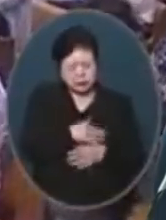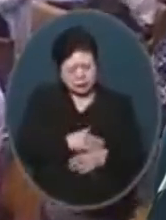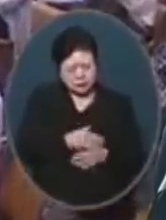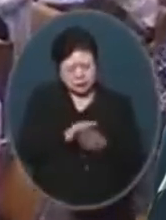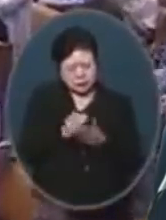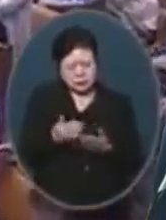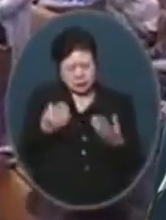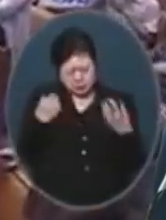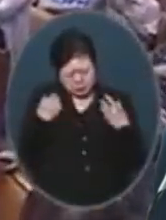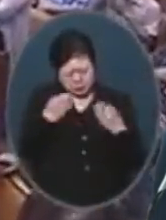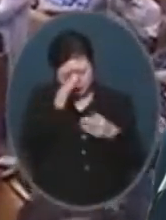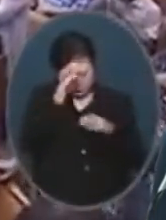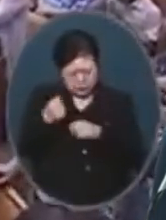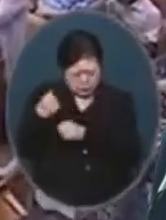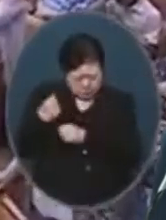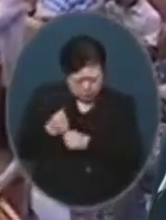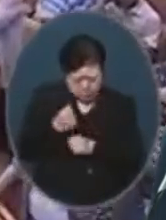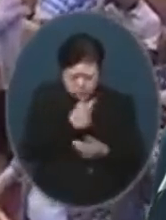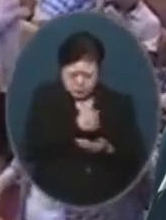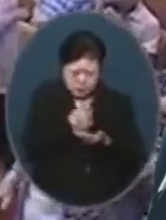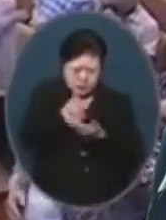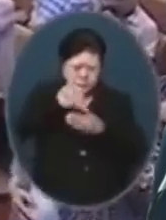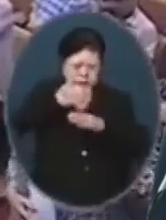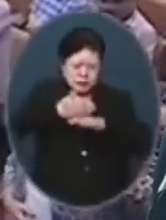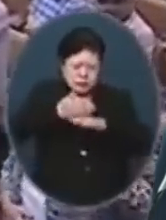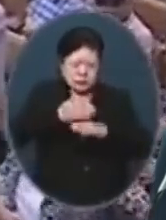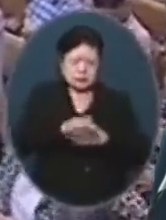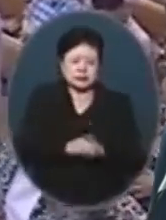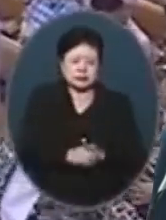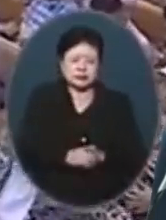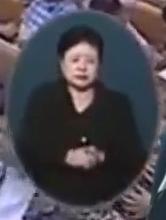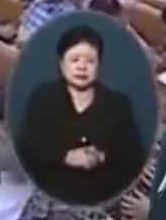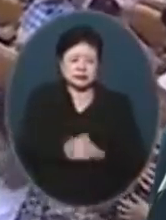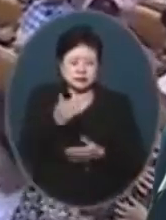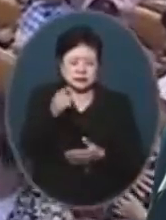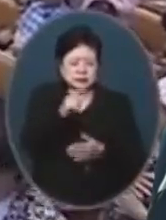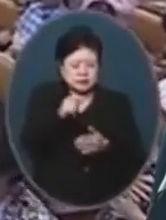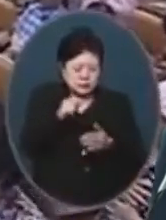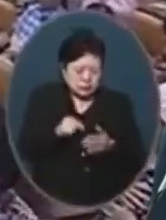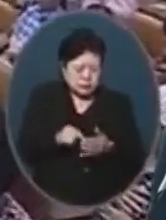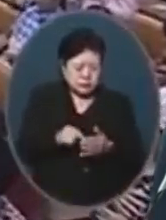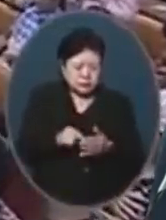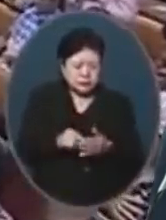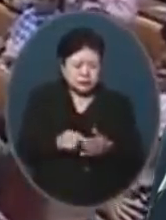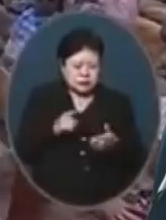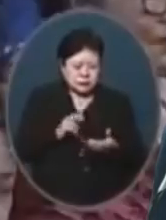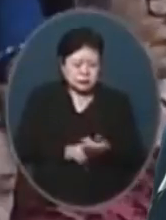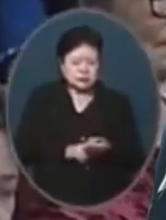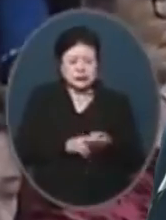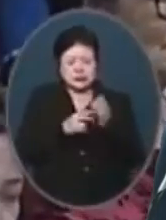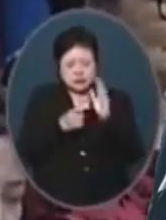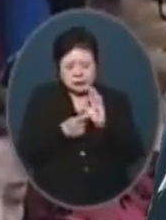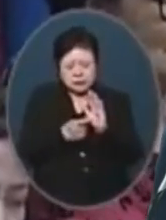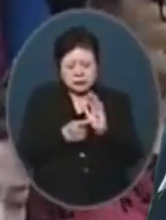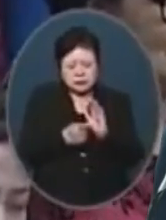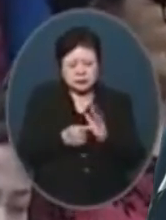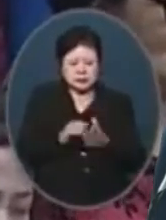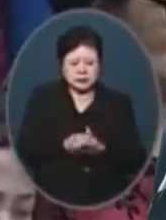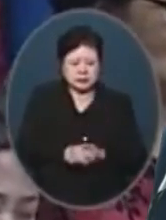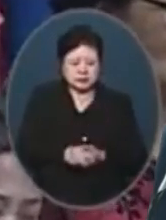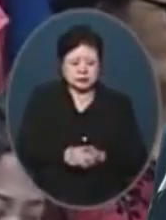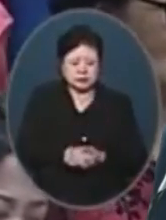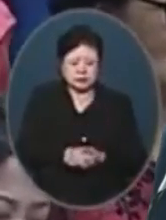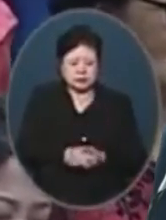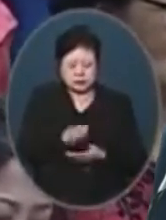친히 담당하시고 병을 짊어지신 주님 감사합니다. 너희 가운데 이런 표적이 따르니 내 손